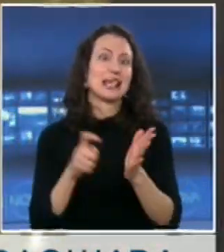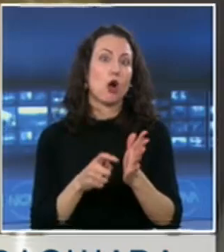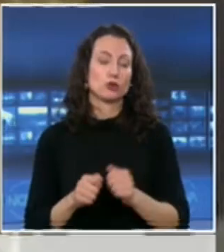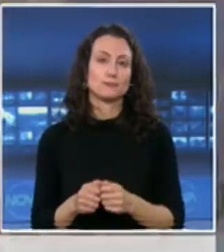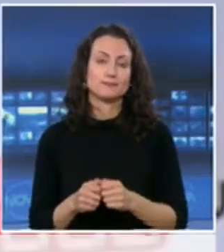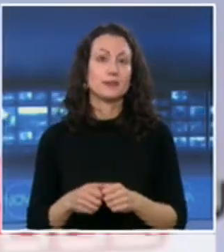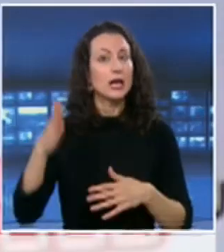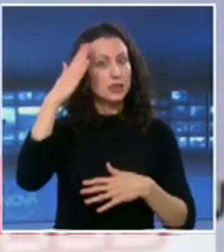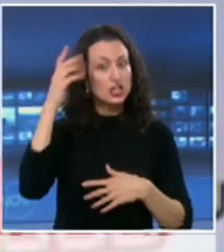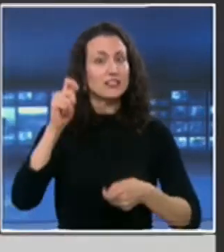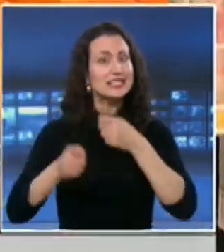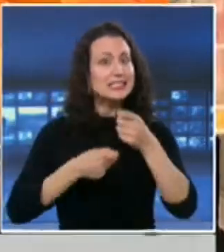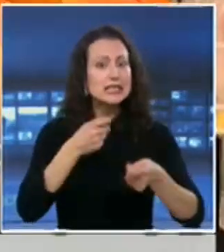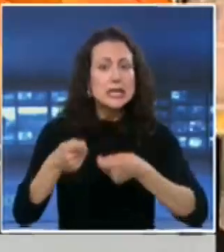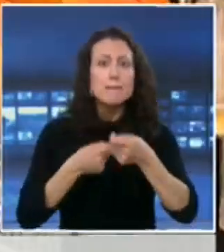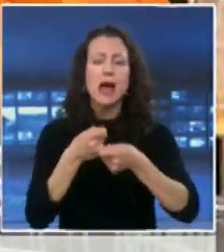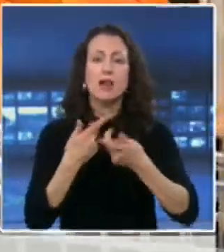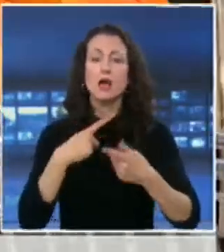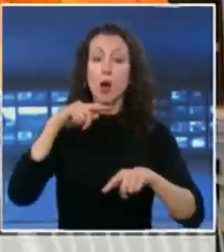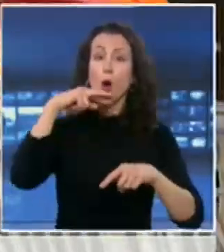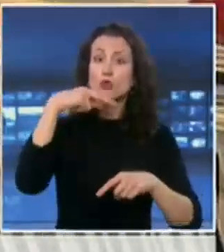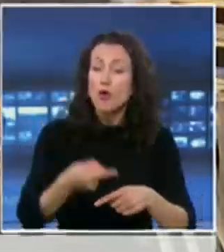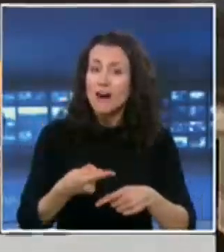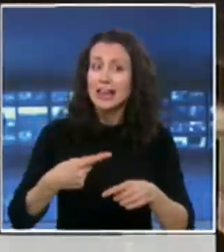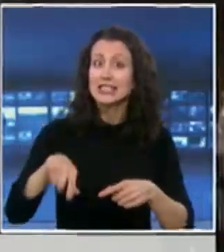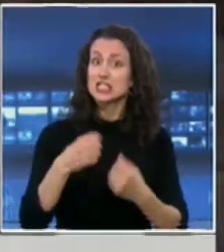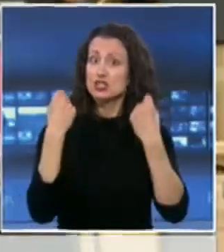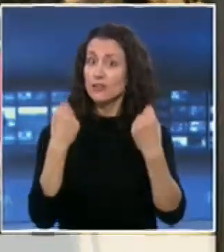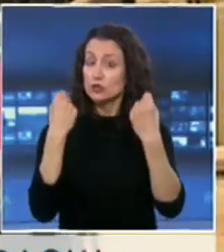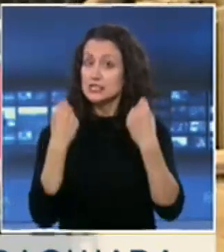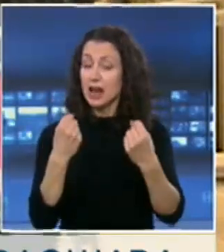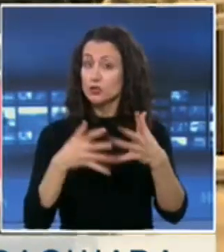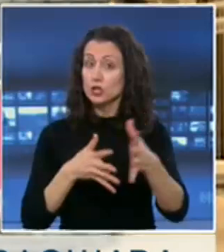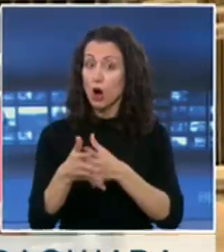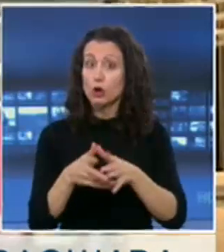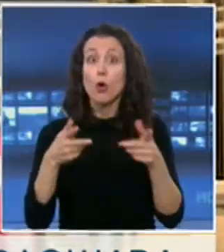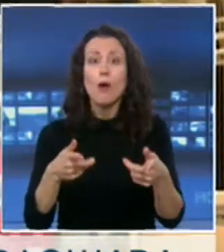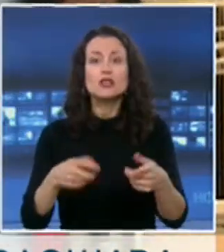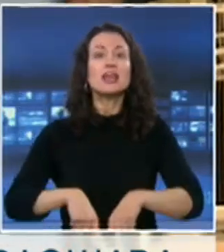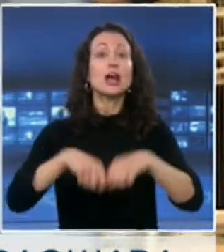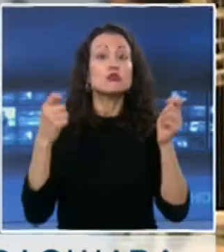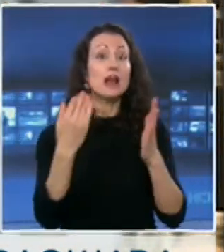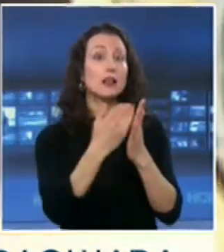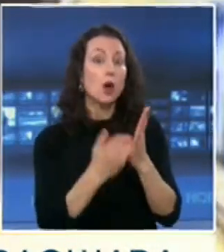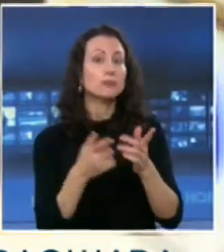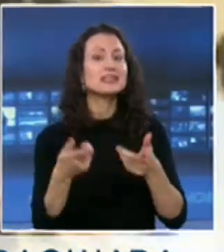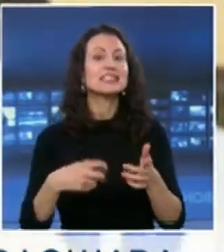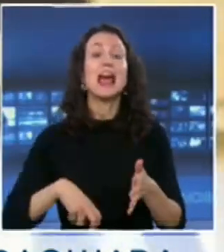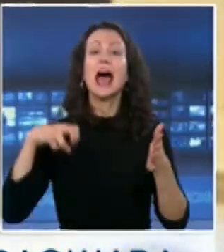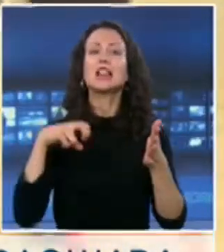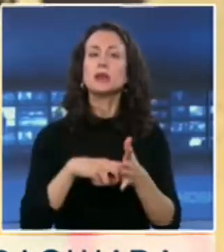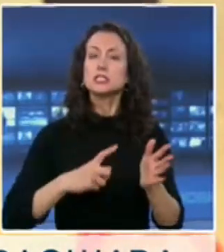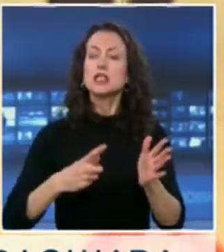и отговаря за живота и здравето на хора, когато тази норма е нарушена, както е с тази административна заповед,